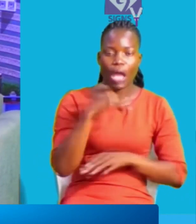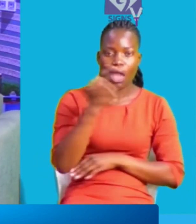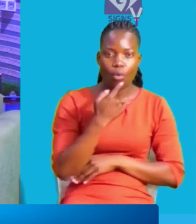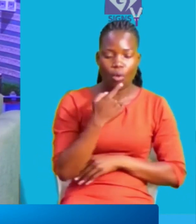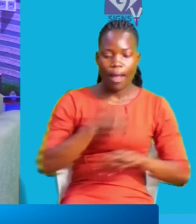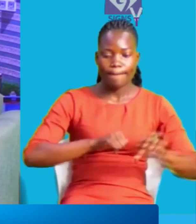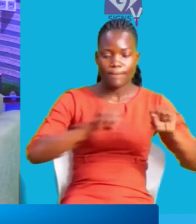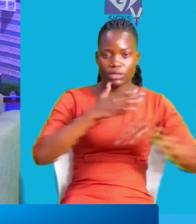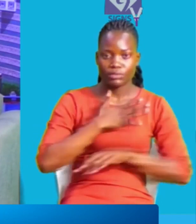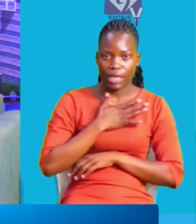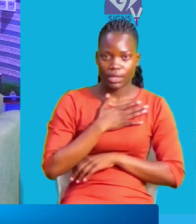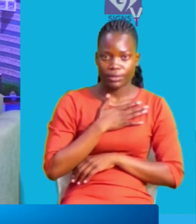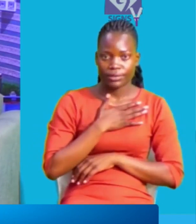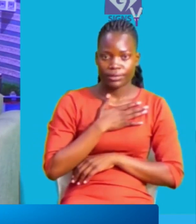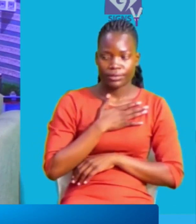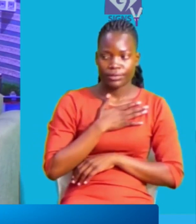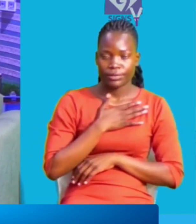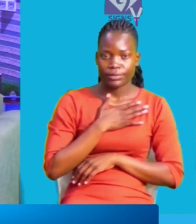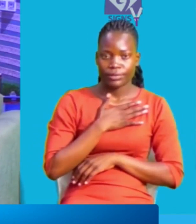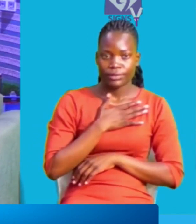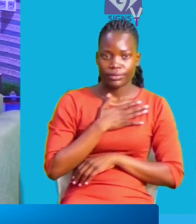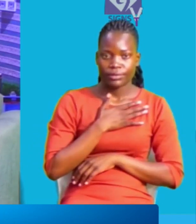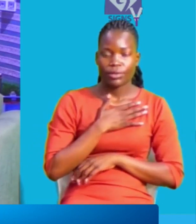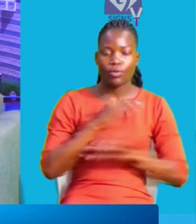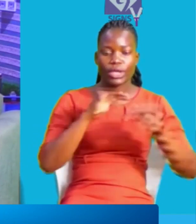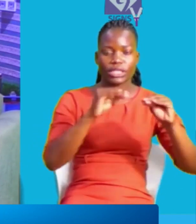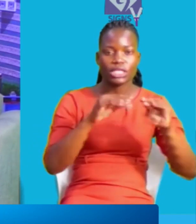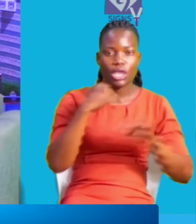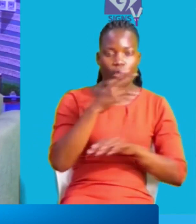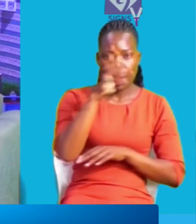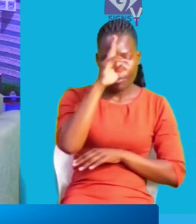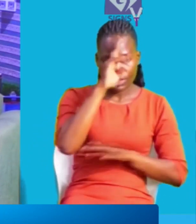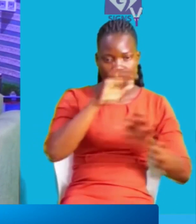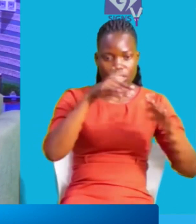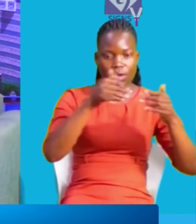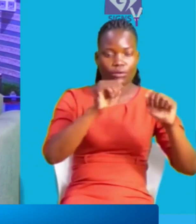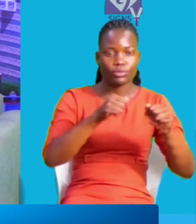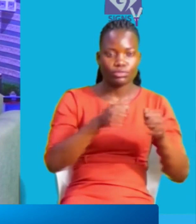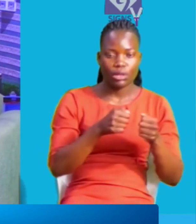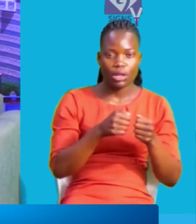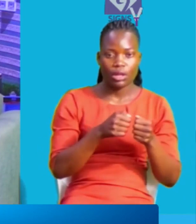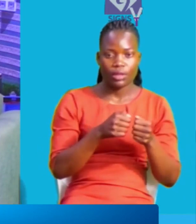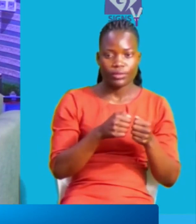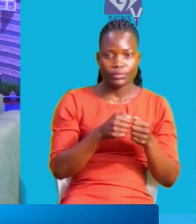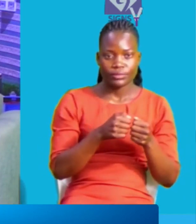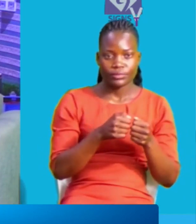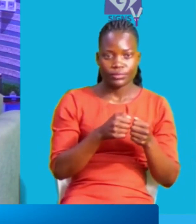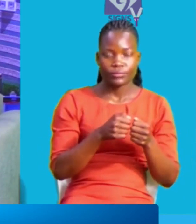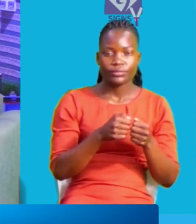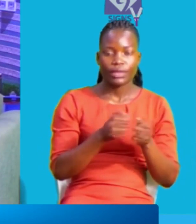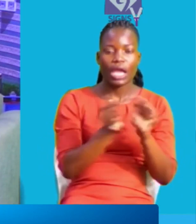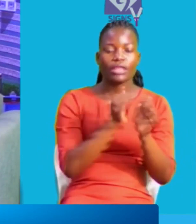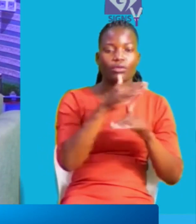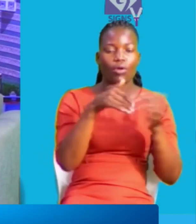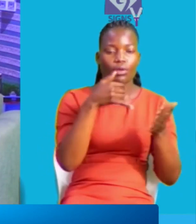by my immediate boss. At least huwa tunafundisha askari jinsi wanaweza all these persons